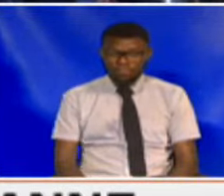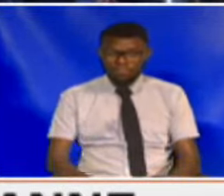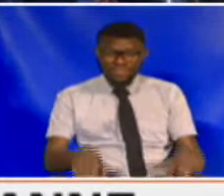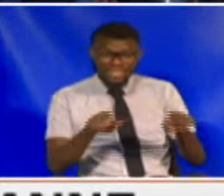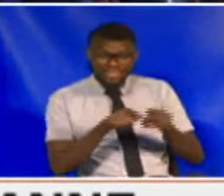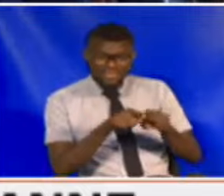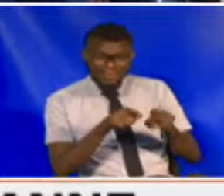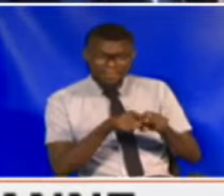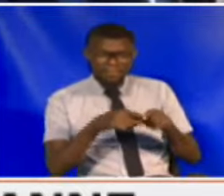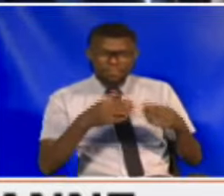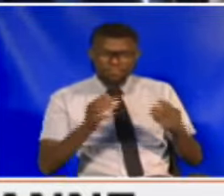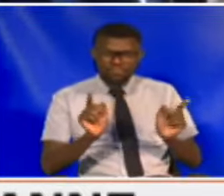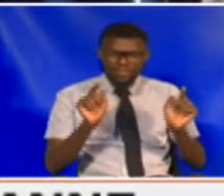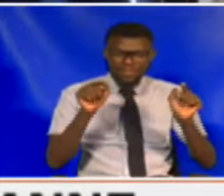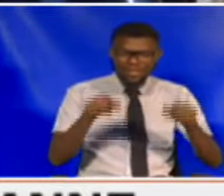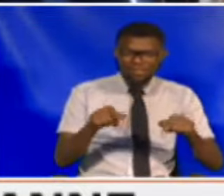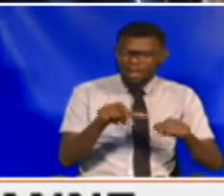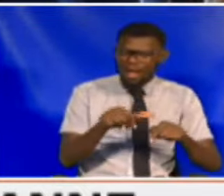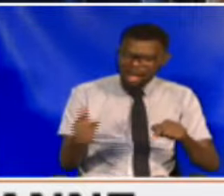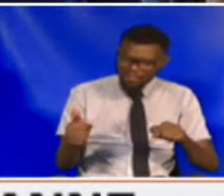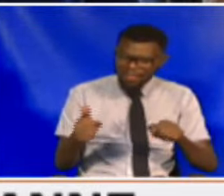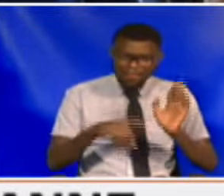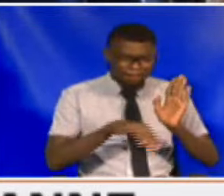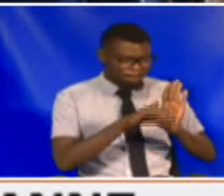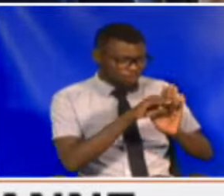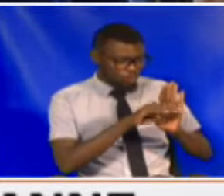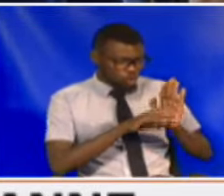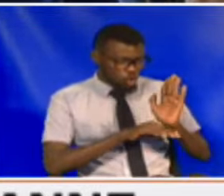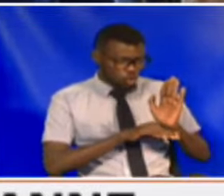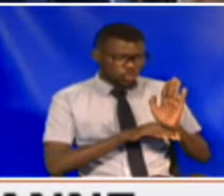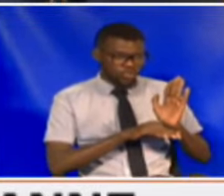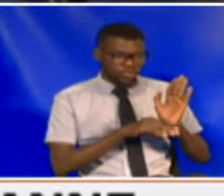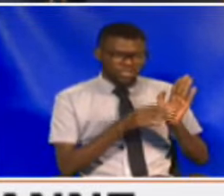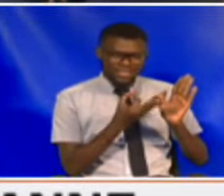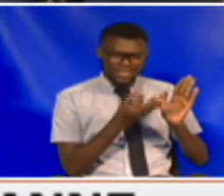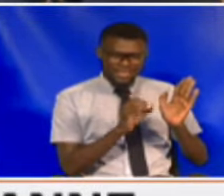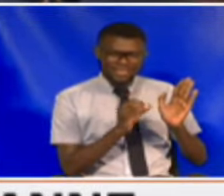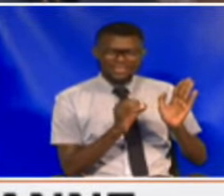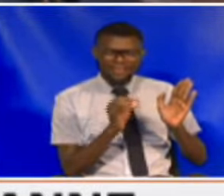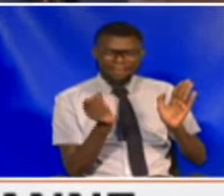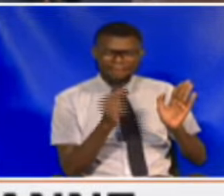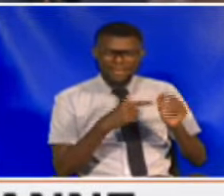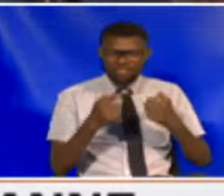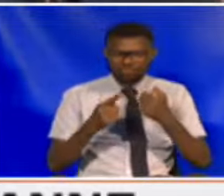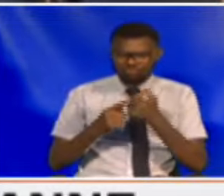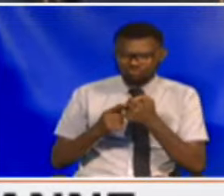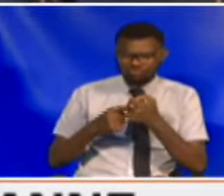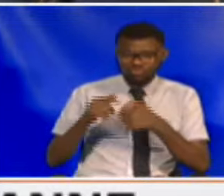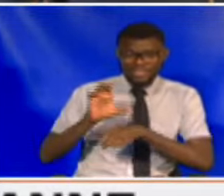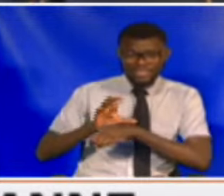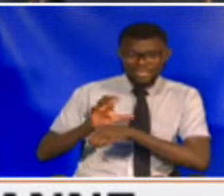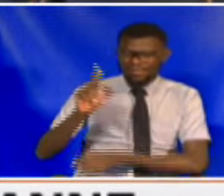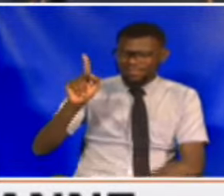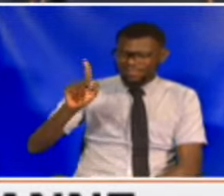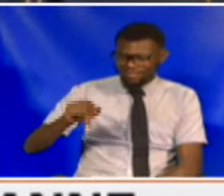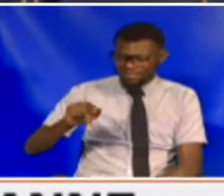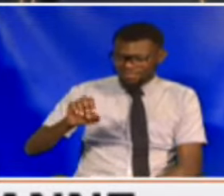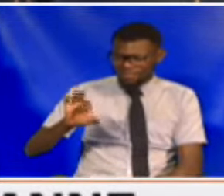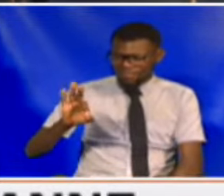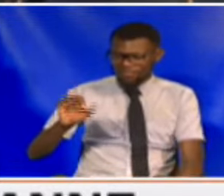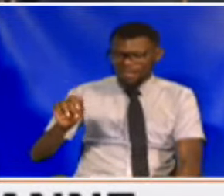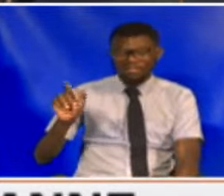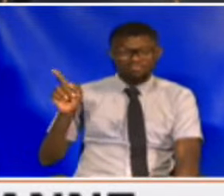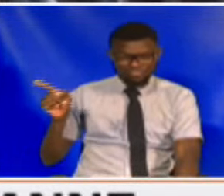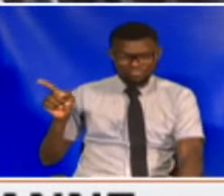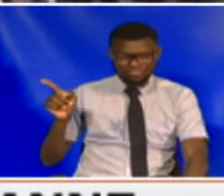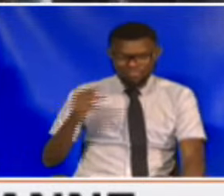Kisha alihudhuria ibada nyingine mnamo Jumapili tarehe 30 Juni katika kanisa la Lord Gorian Pefa huko Kilgoris, County